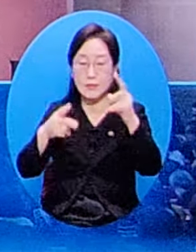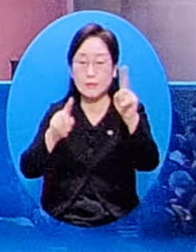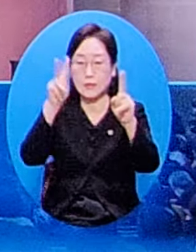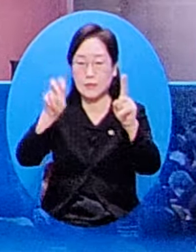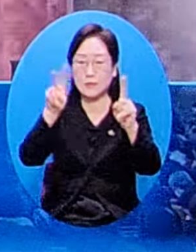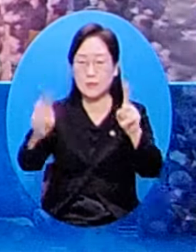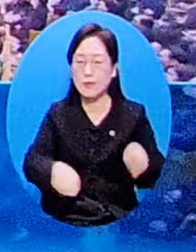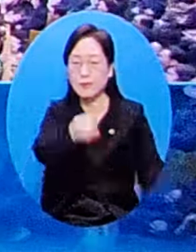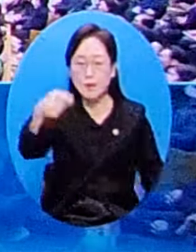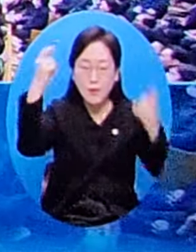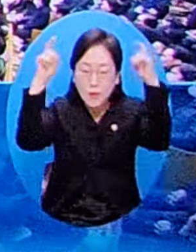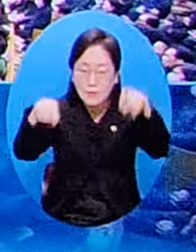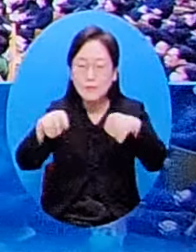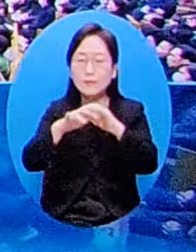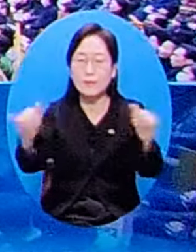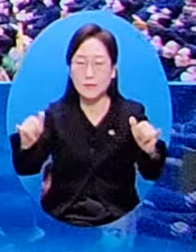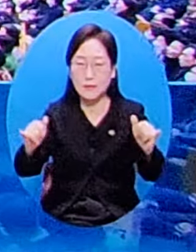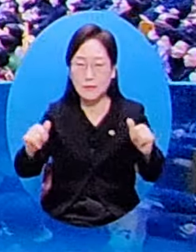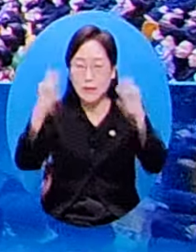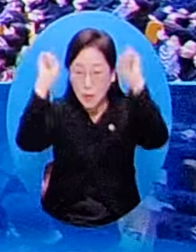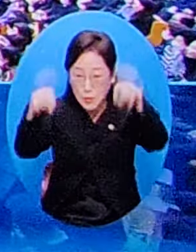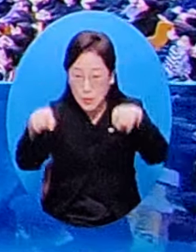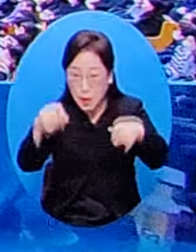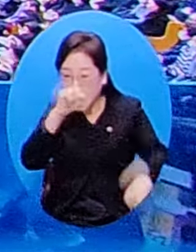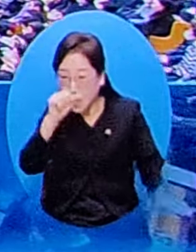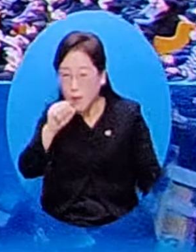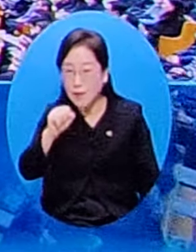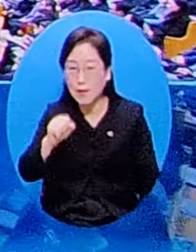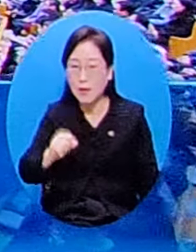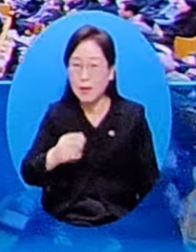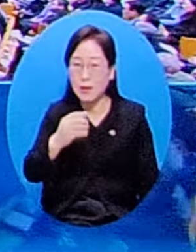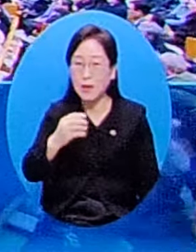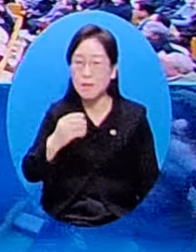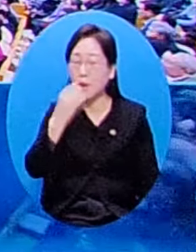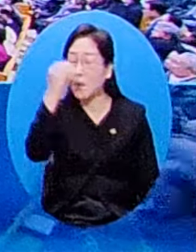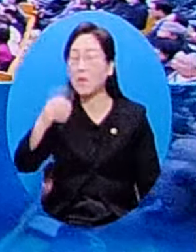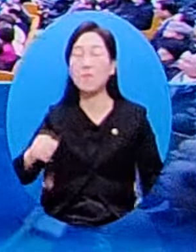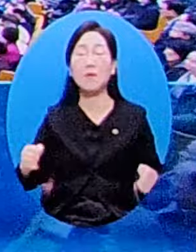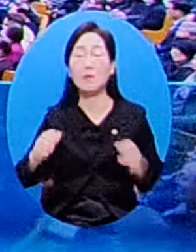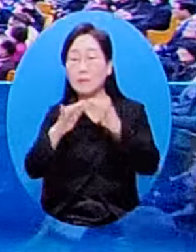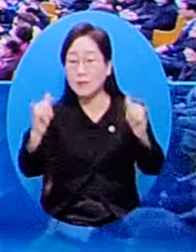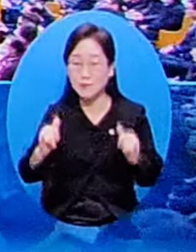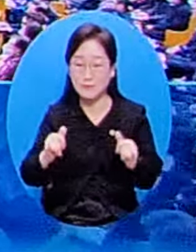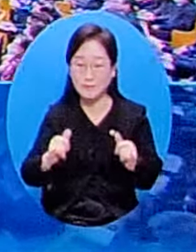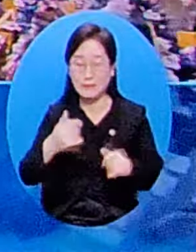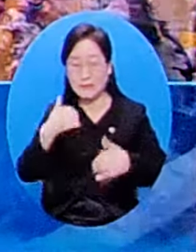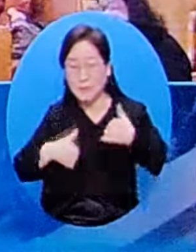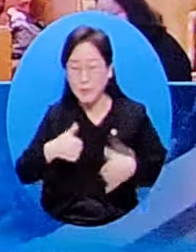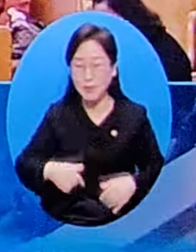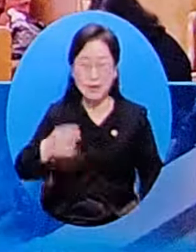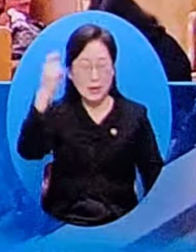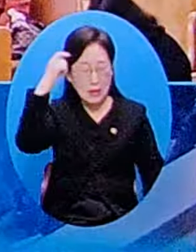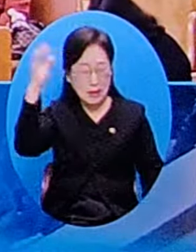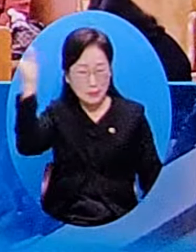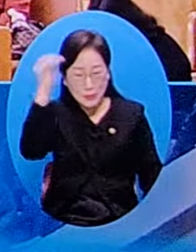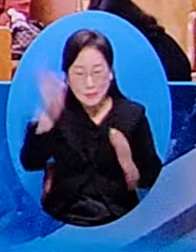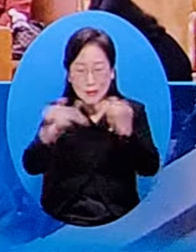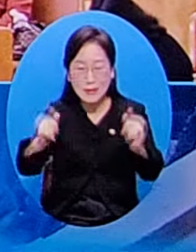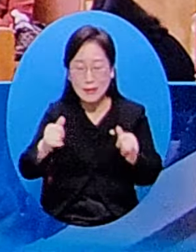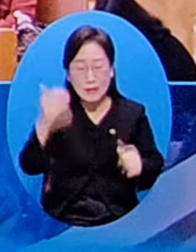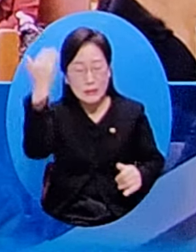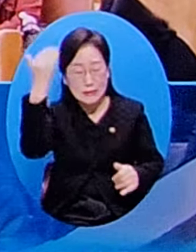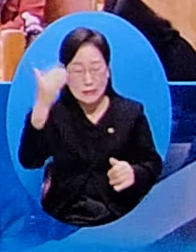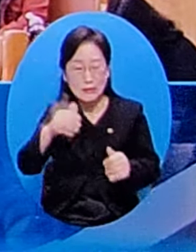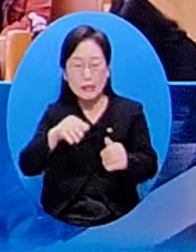너희 어리석은 자들은 어리석음을 좋아하며 거만한 자들은 거만을 기뻐하며 미련한 자들은 지식을 미워하니 어느